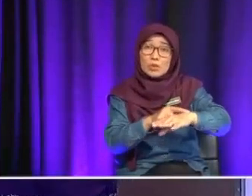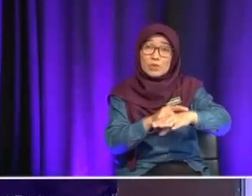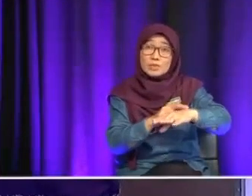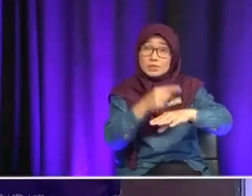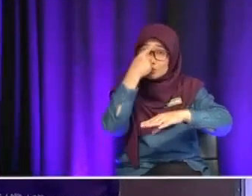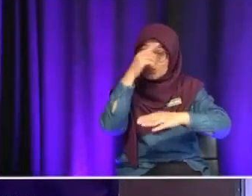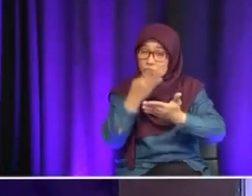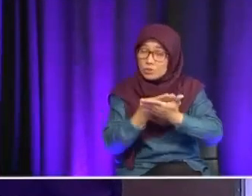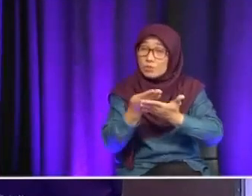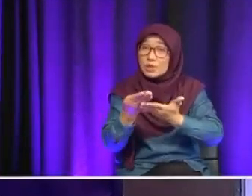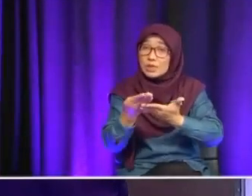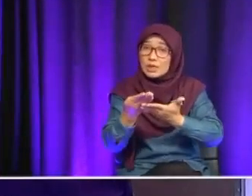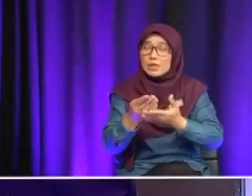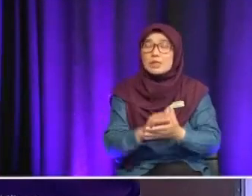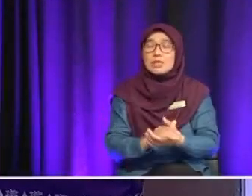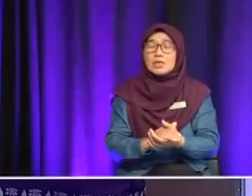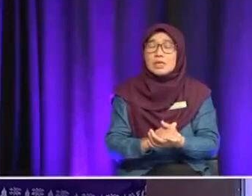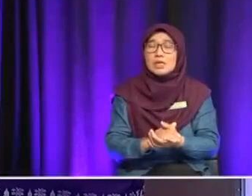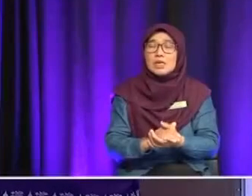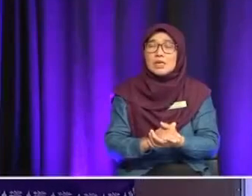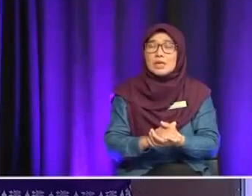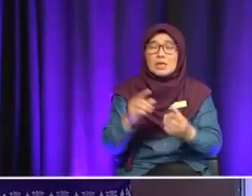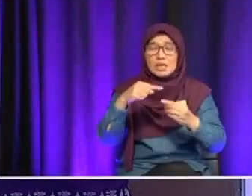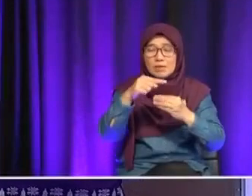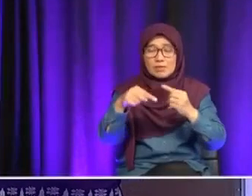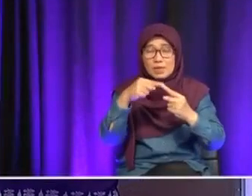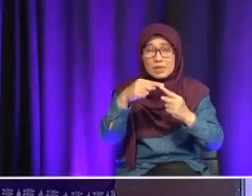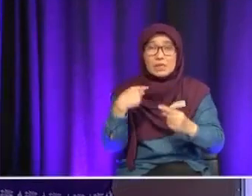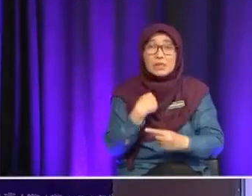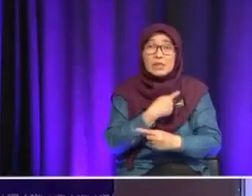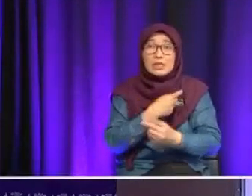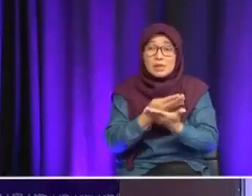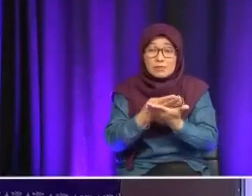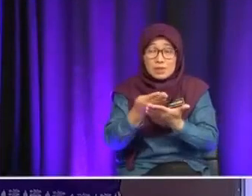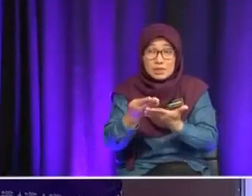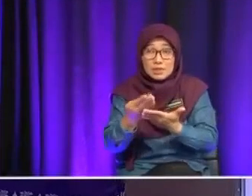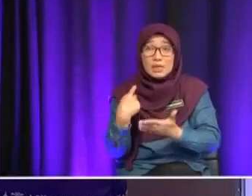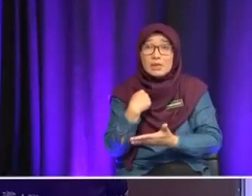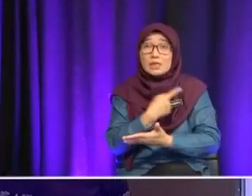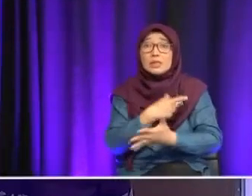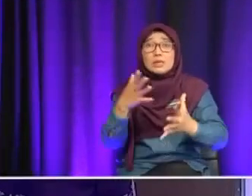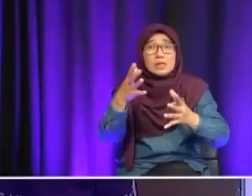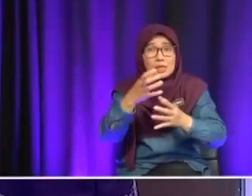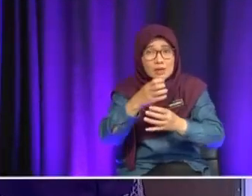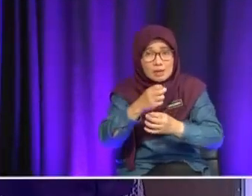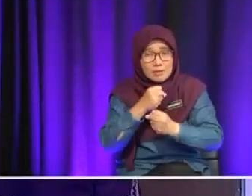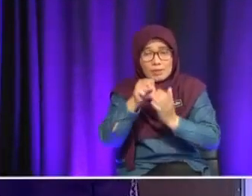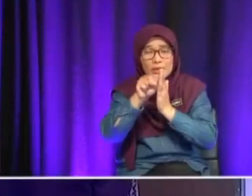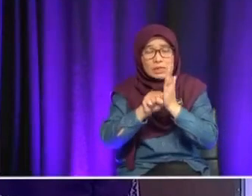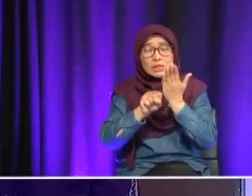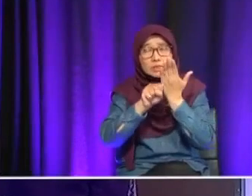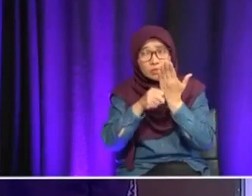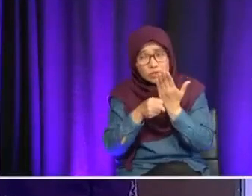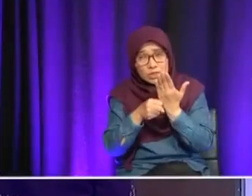dapatkan balik benda yang kita pajakkan. Jadi begitulah konsep ar-rahnu itu. Baiklah. Baiklah